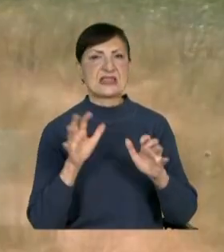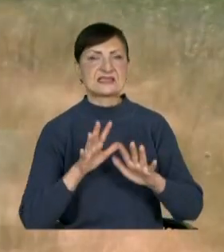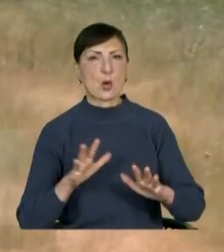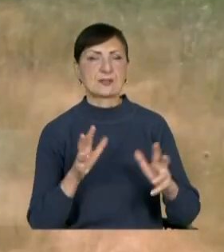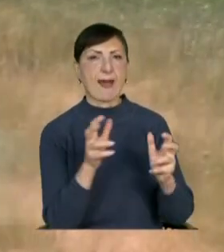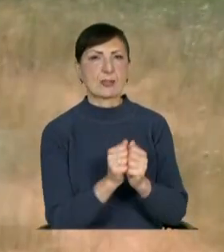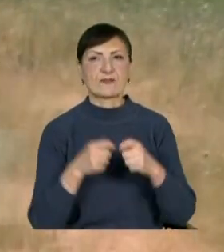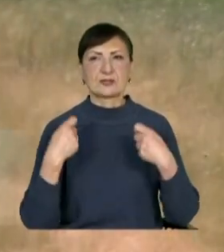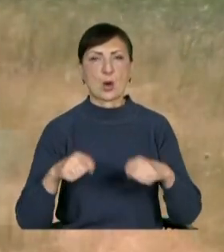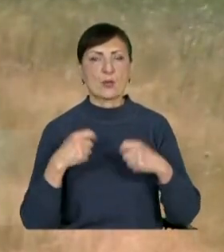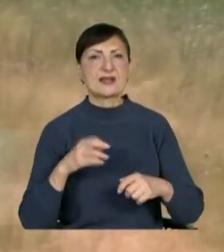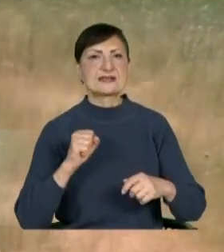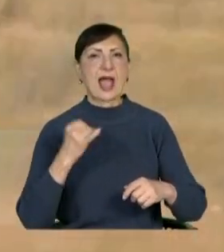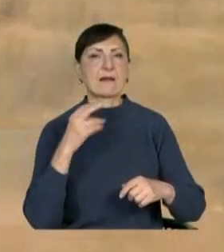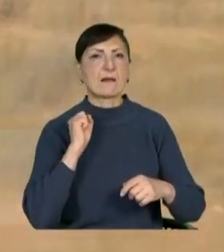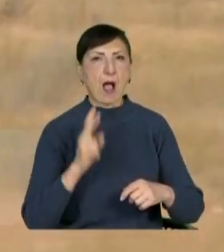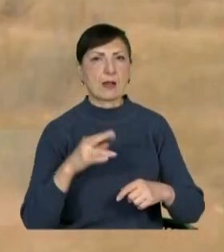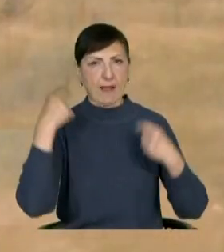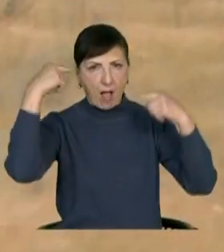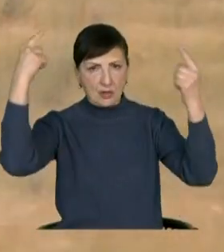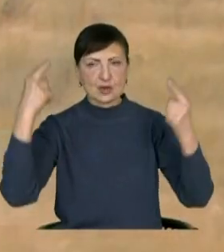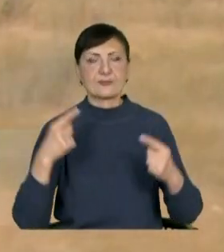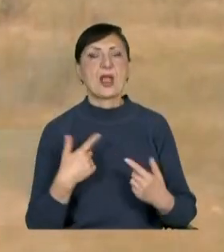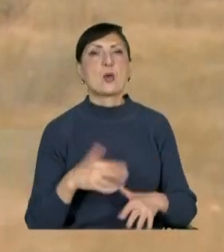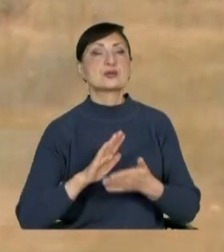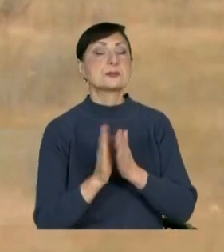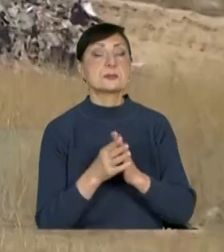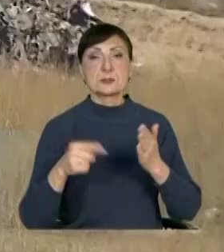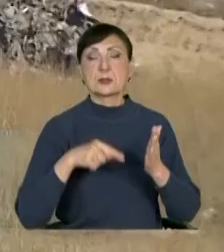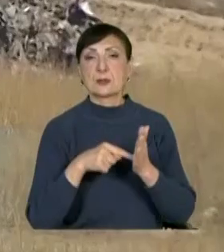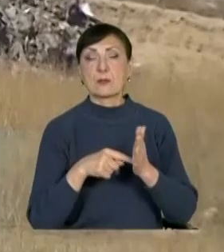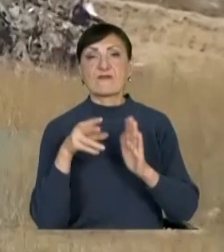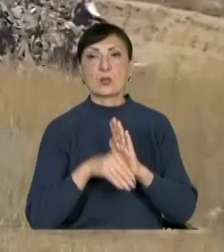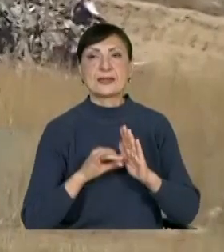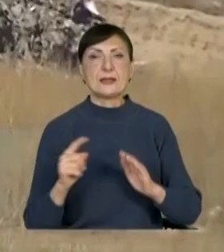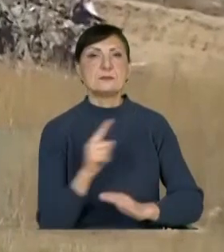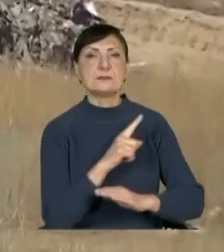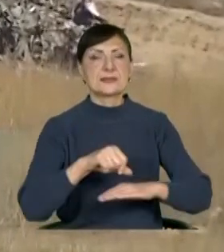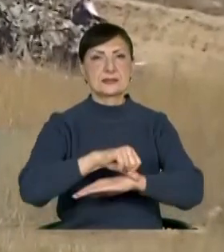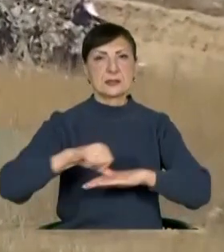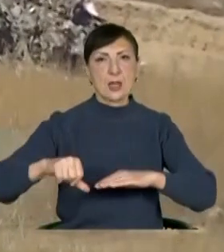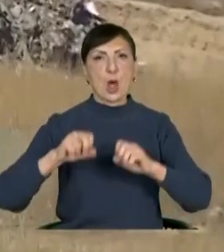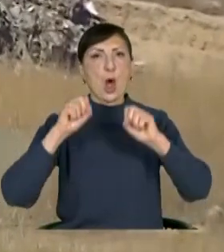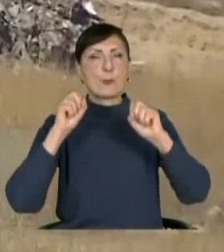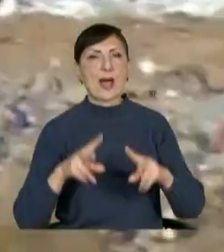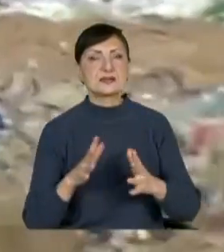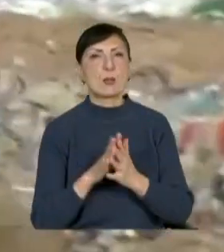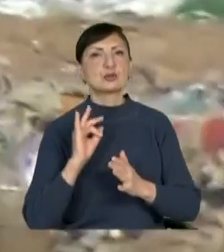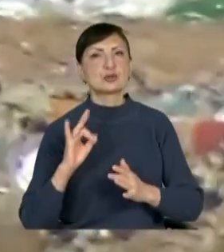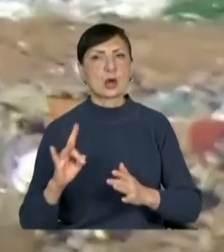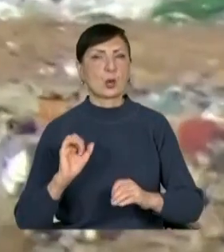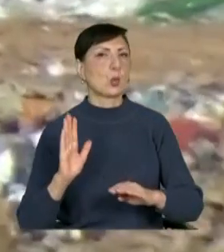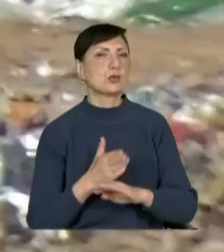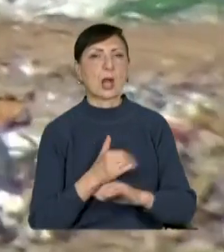и торговлю сайгаками, джейранами и архарами. Заключенные договоренности затрагивают и трансграничную перевозку опасных отходов и их